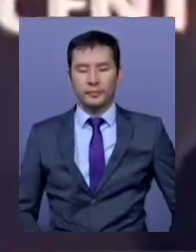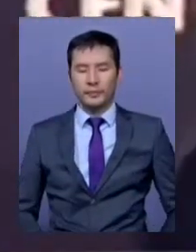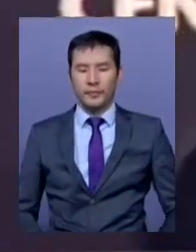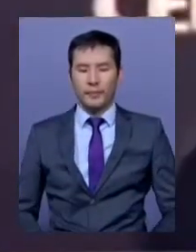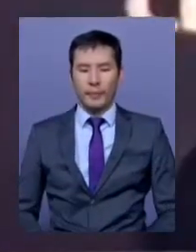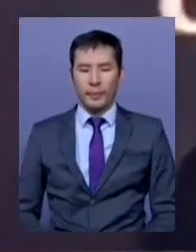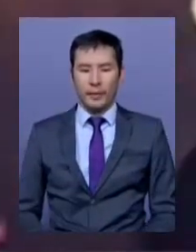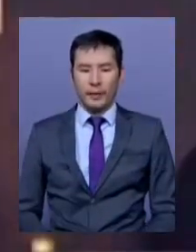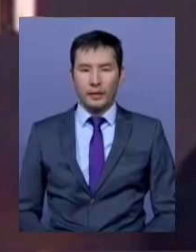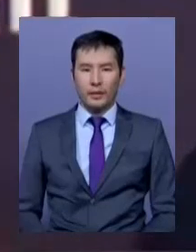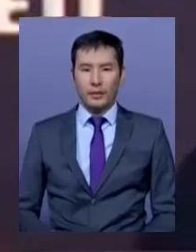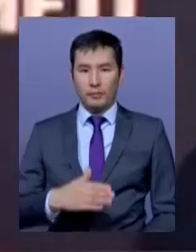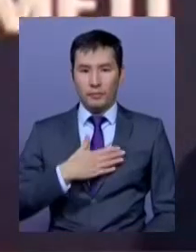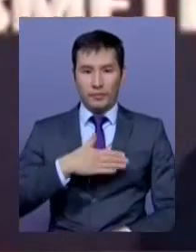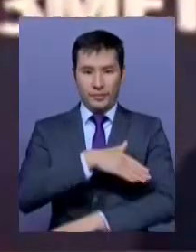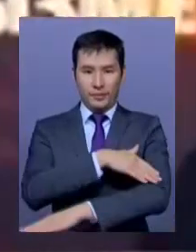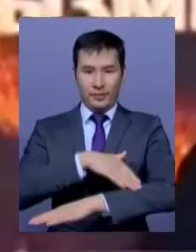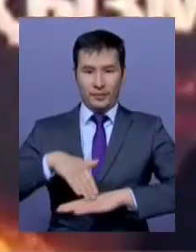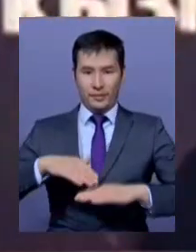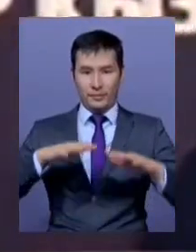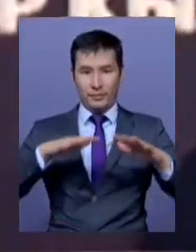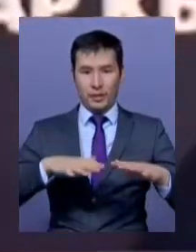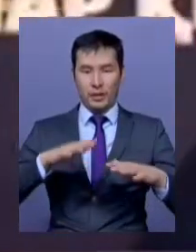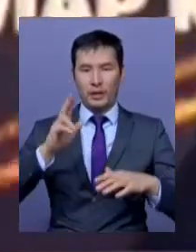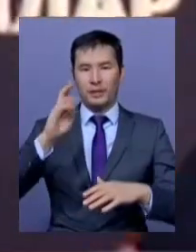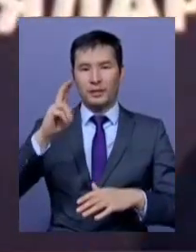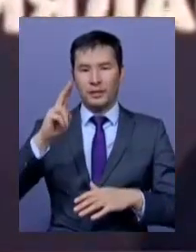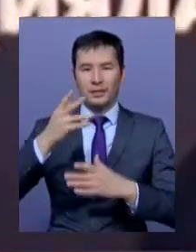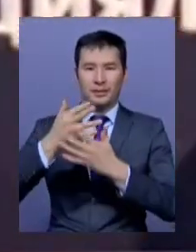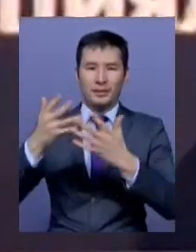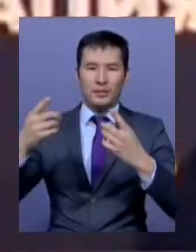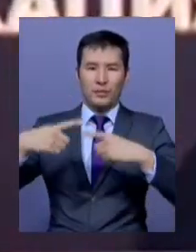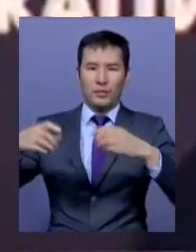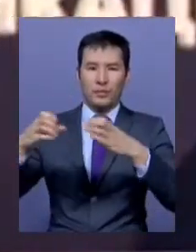балабақшалар жабылды. Сіздер білесіздер, өзінің ережесі бойынша 14 күнге